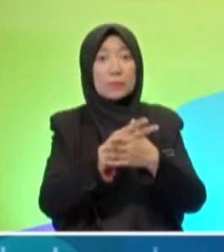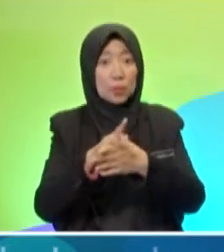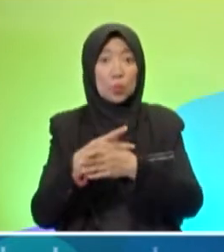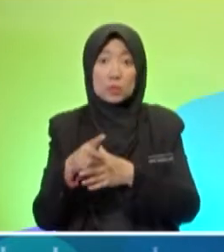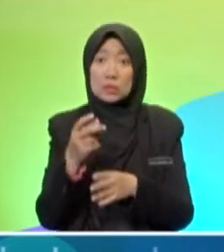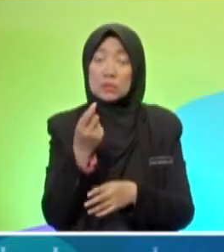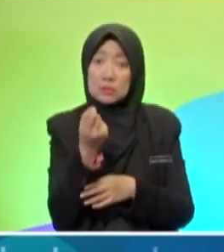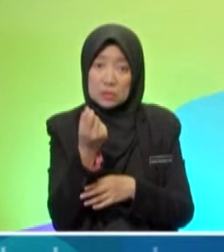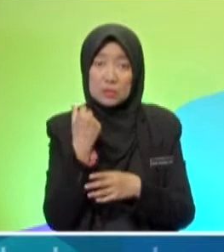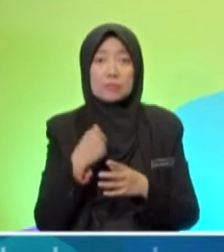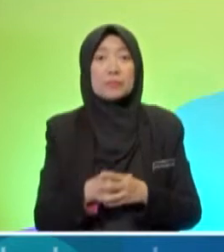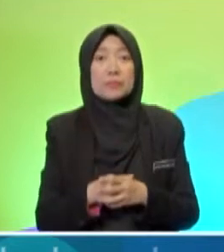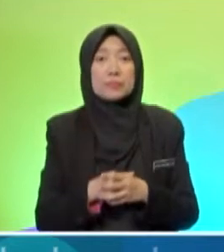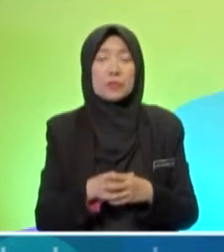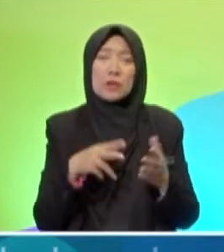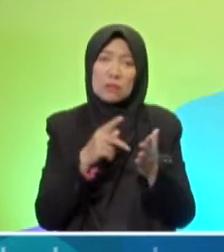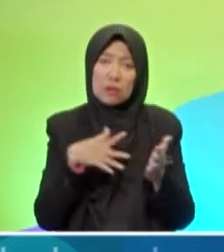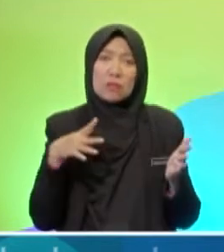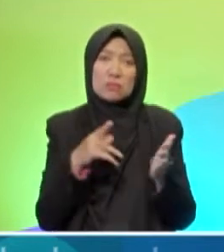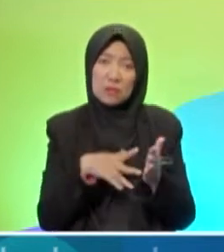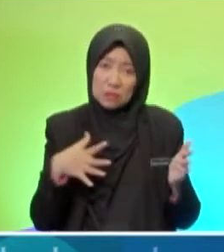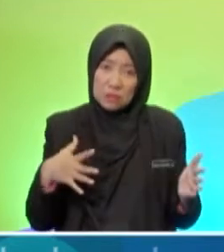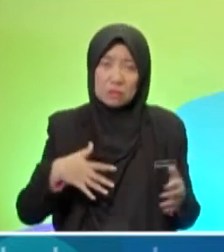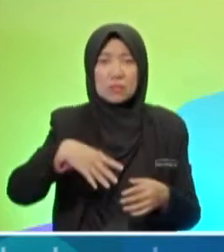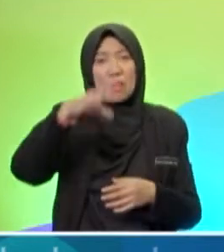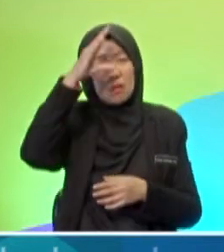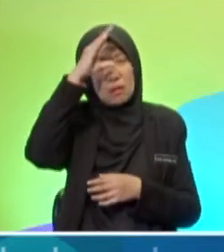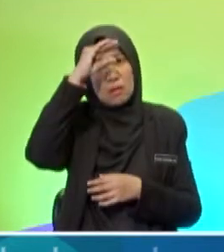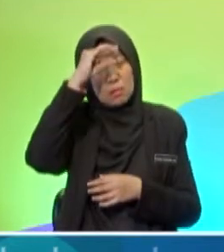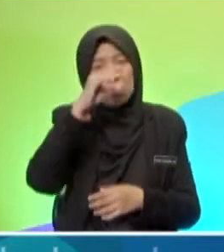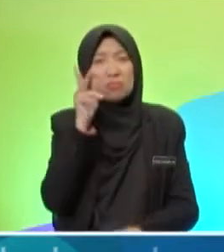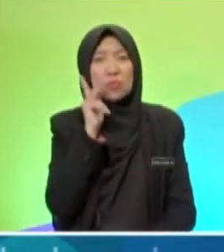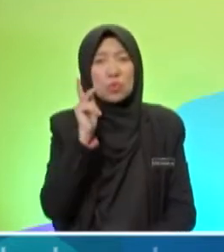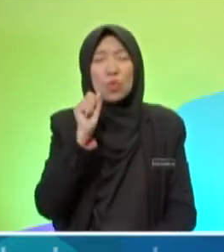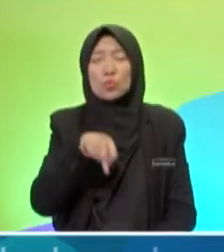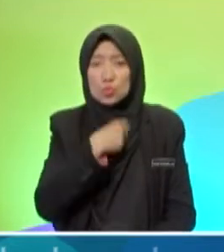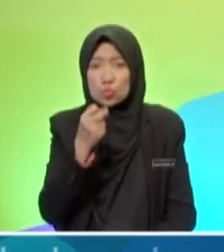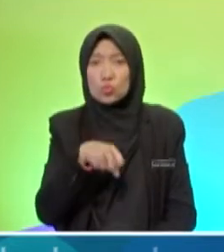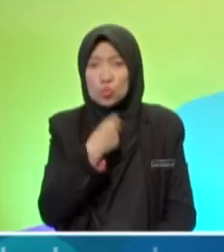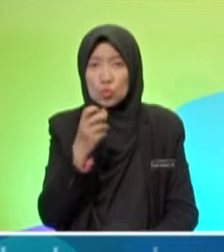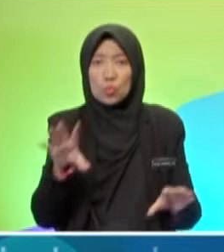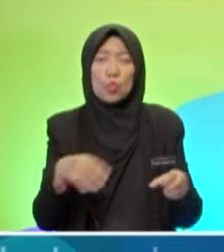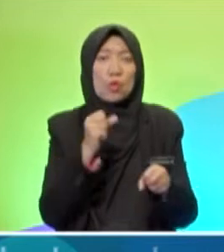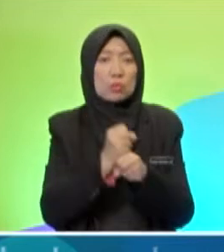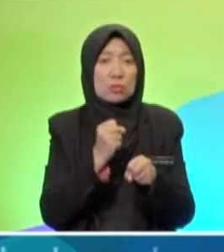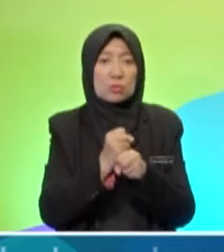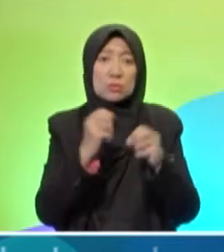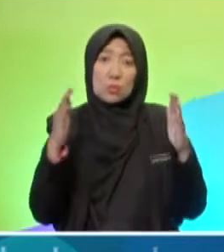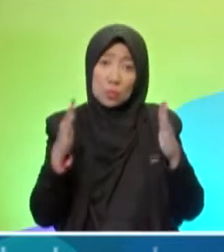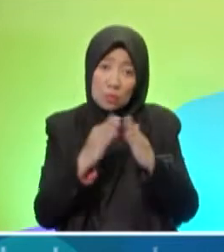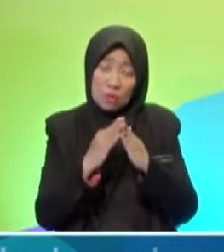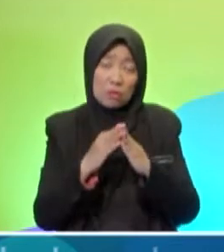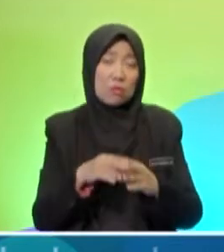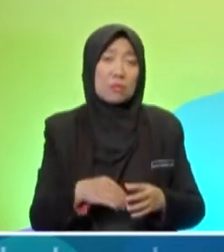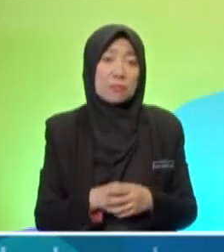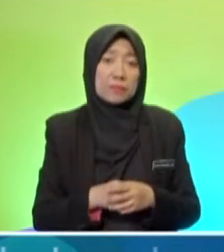ah Sebab kadang-kadang saya lihat abang dan kakak saya suruh saya buat keje rumah Oh jadi kalau